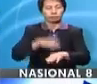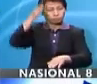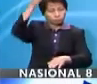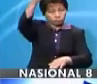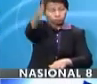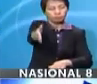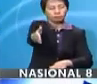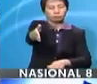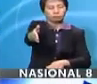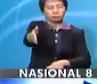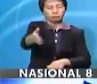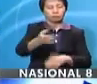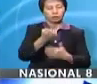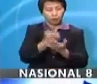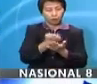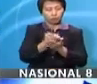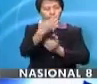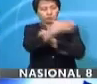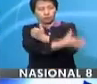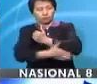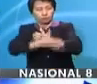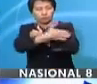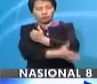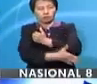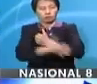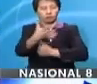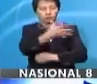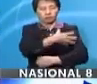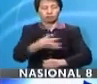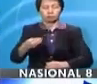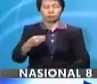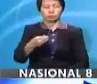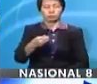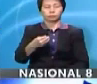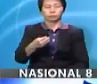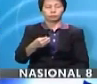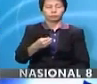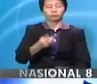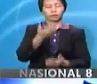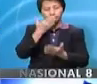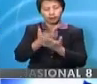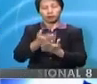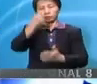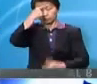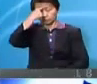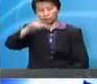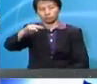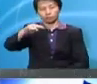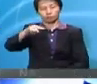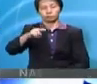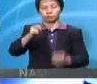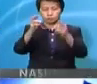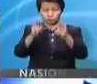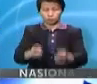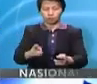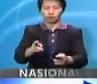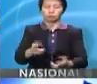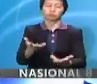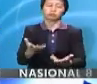panjang ekonomi negara dan juga kebaikan kepada rakyat